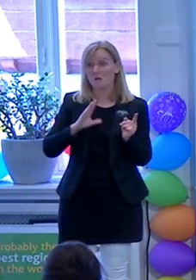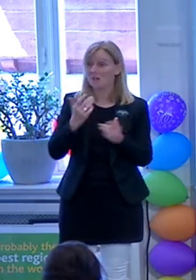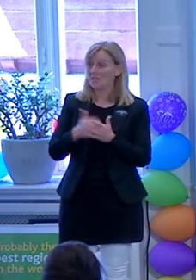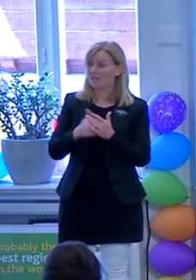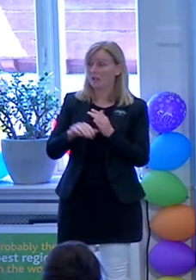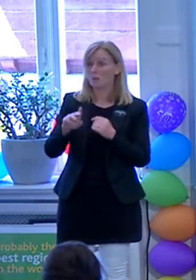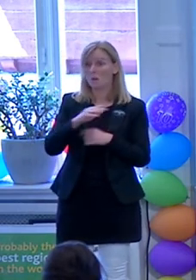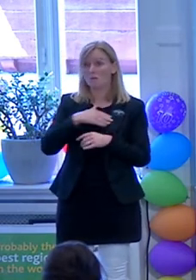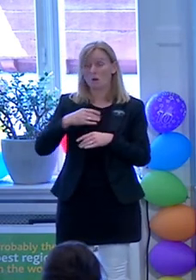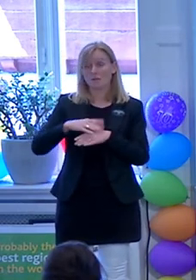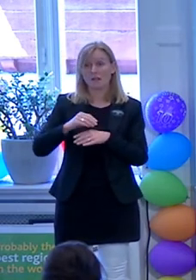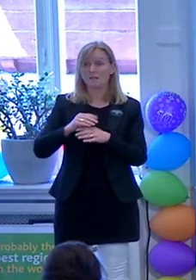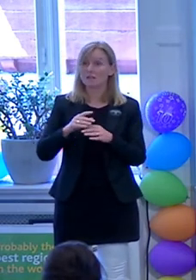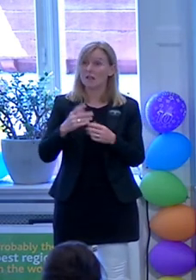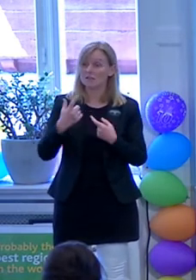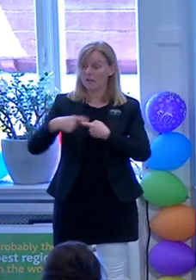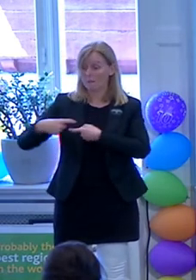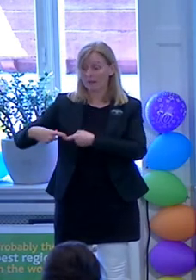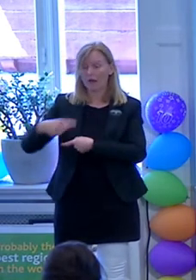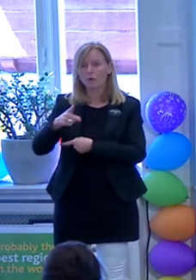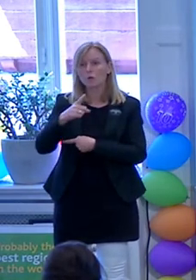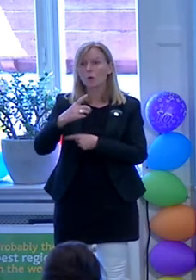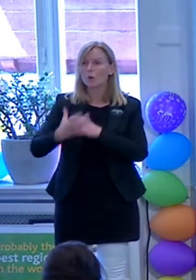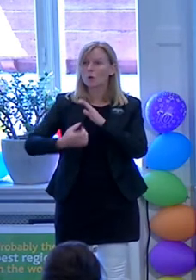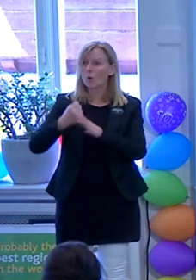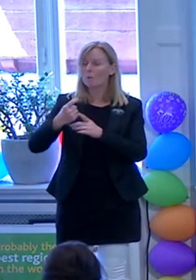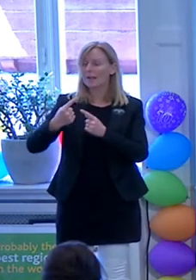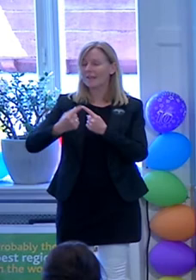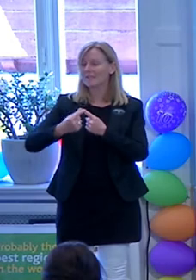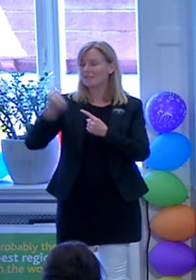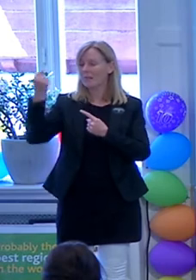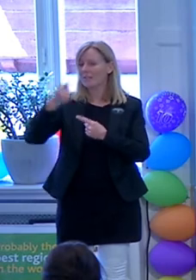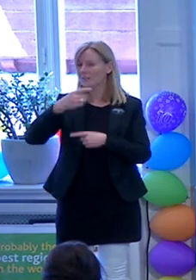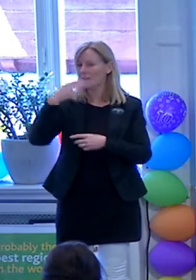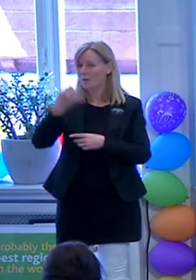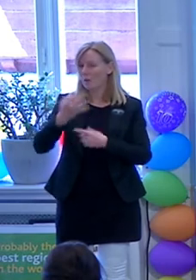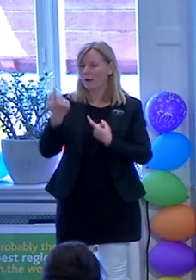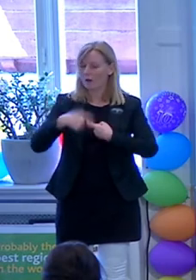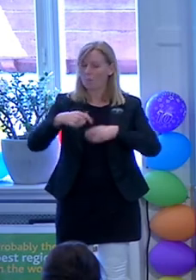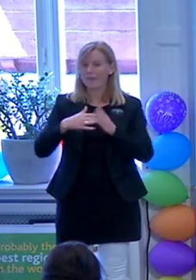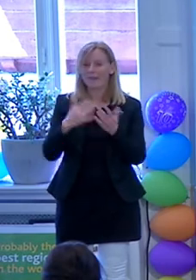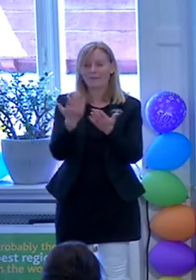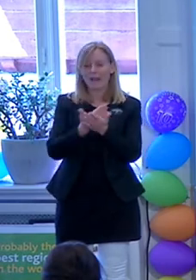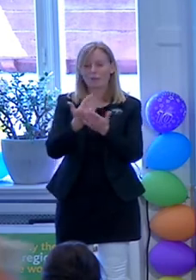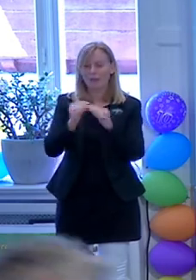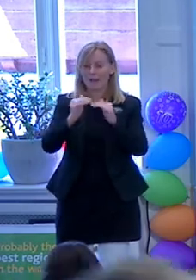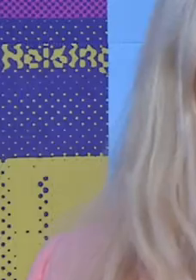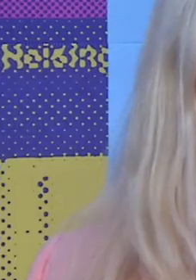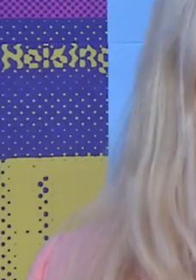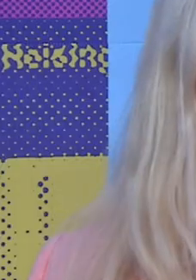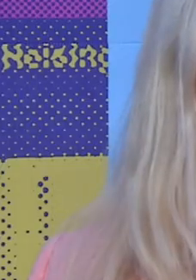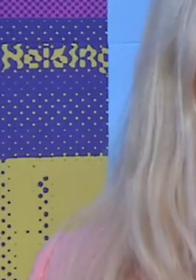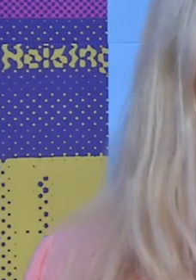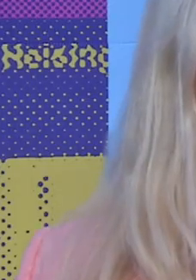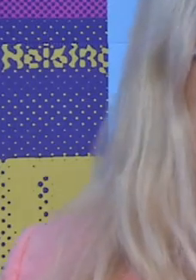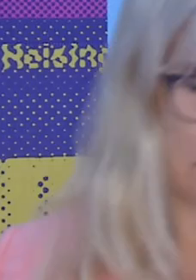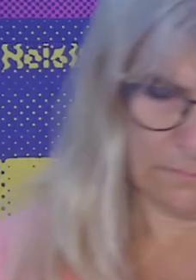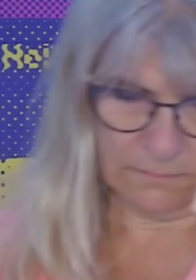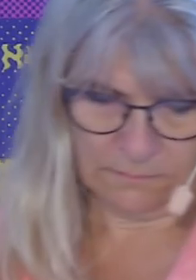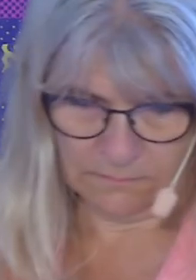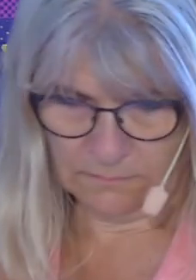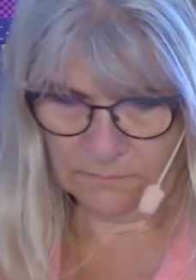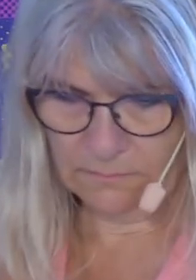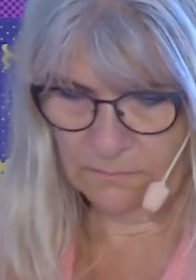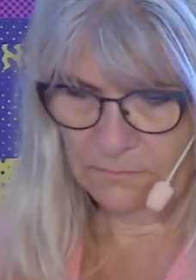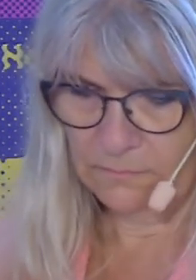vår svenska kontext. Och du avslutade ju med en liten spetsig fråga där kopplat till vad man kan göra från nationell nivå och kopplat till den regionala och lokala. Och här